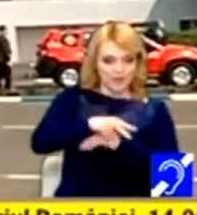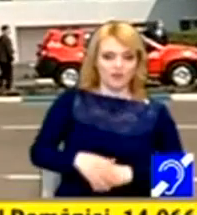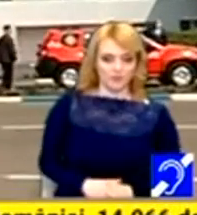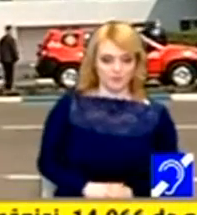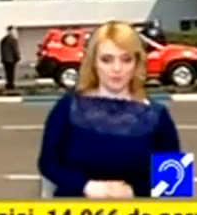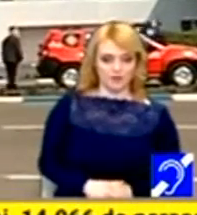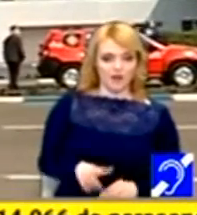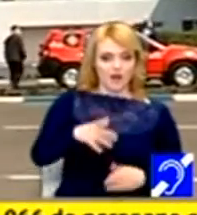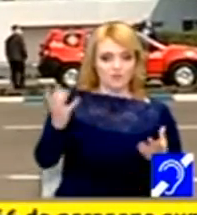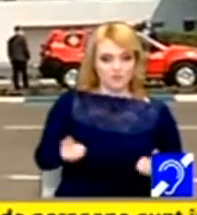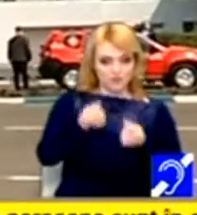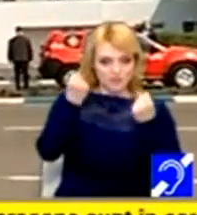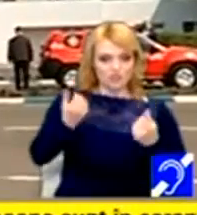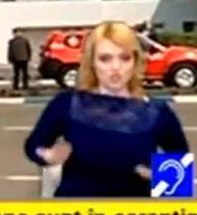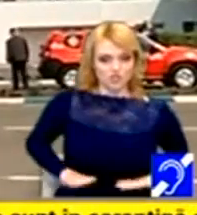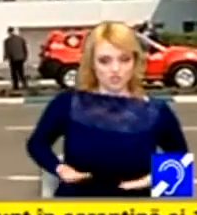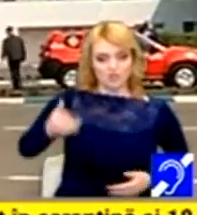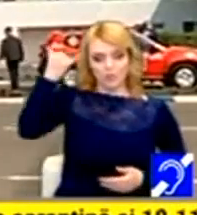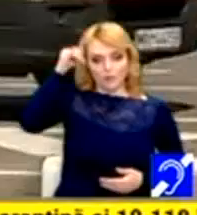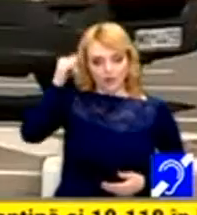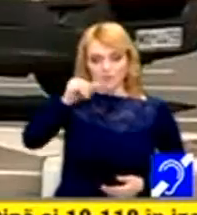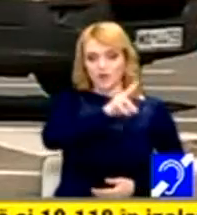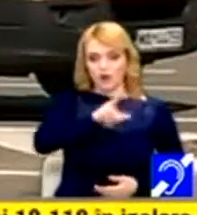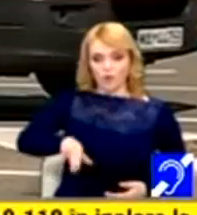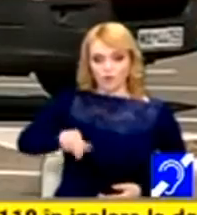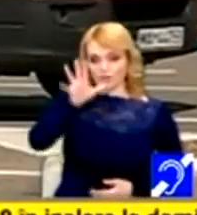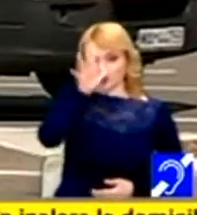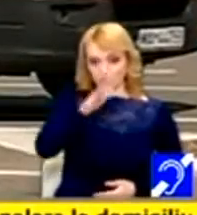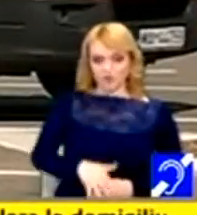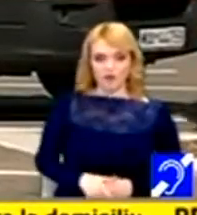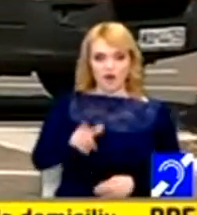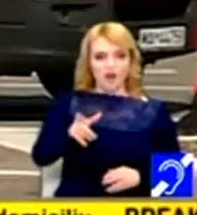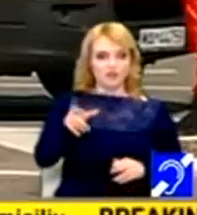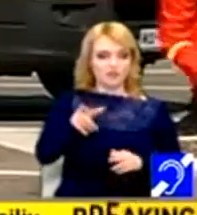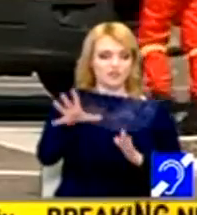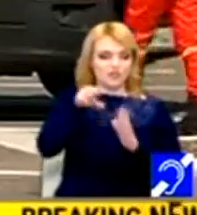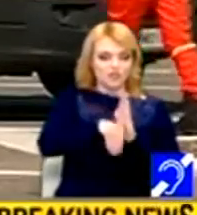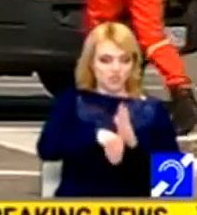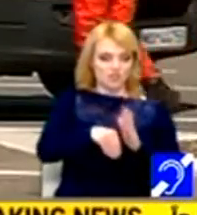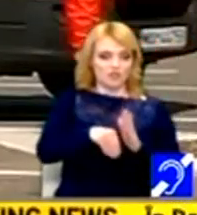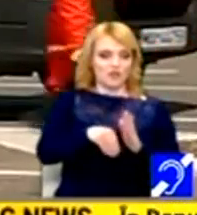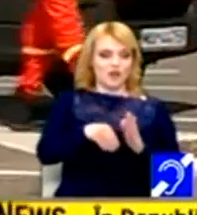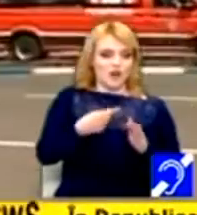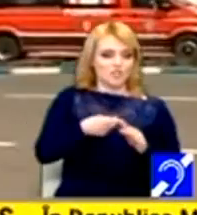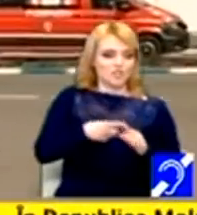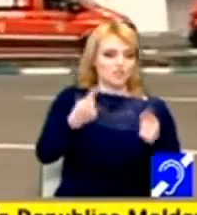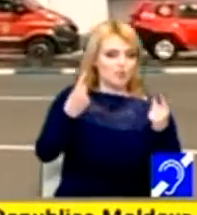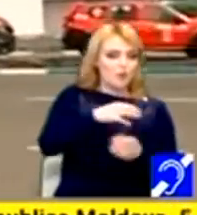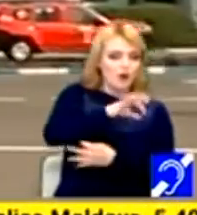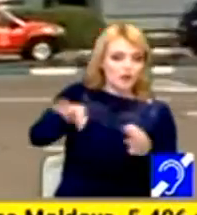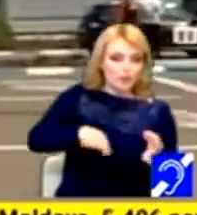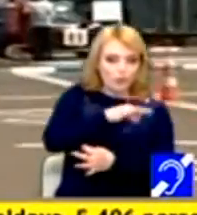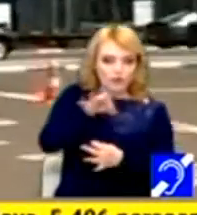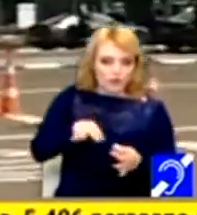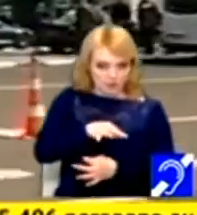și asistenți au salvat vieți la spitalele din Bălți, Chișinău și Cahul. Misiunea a făcut parte din cel mai mare proiect umanitar dedicat Republicii Moldova